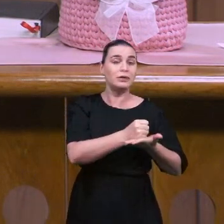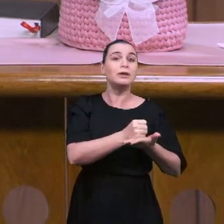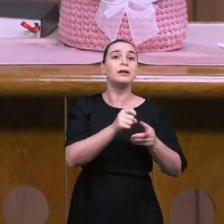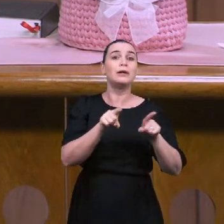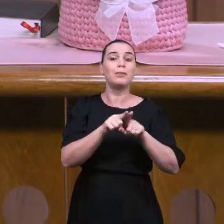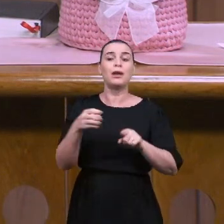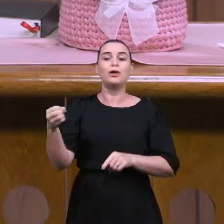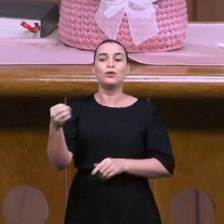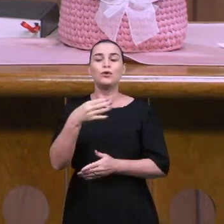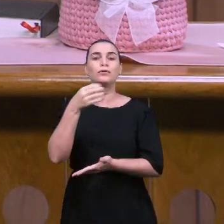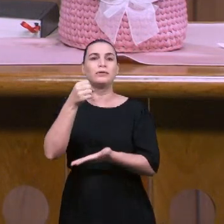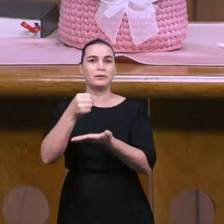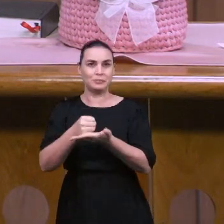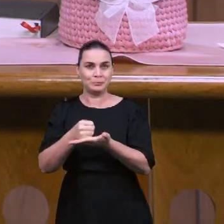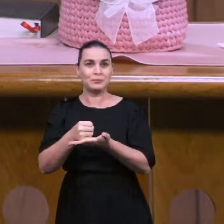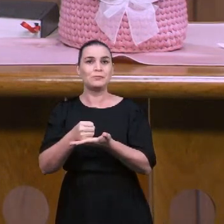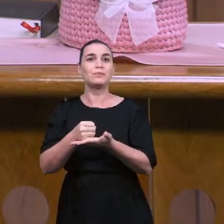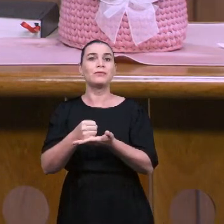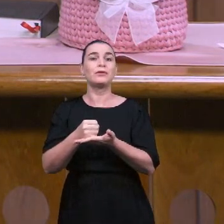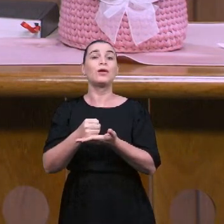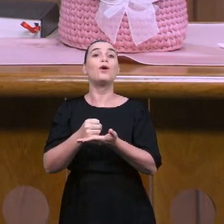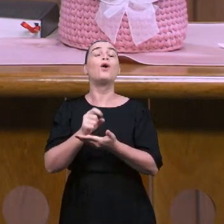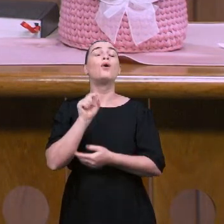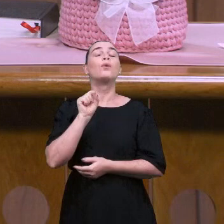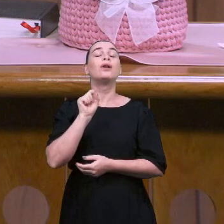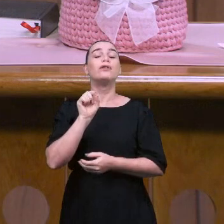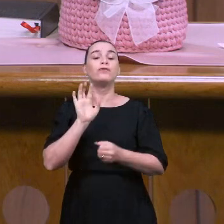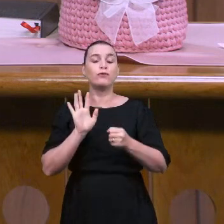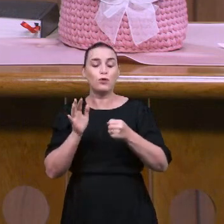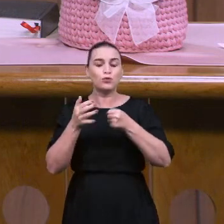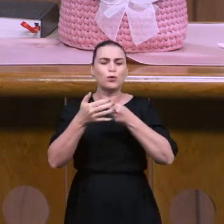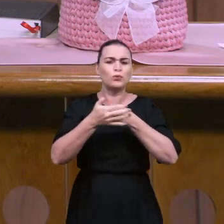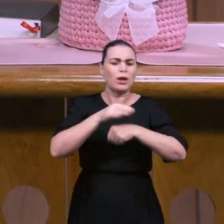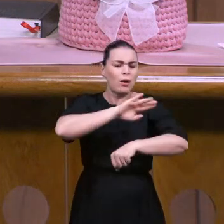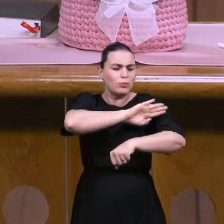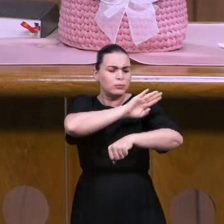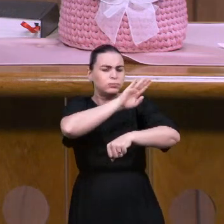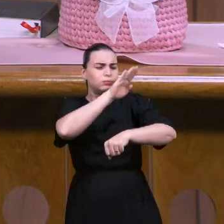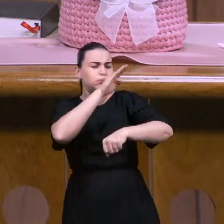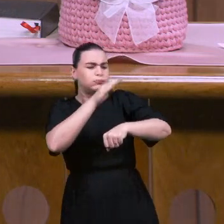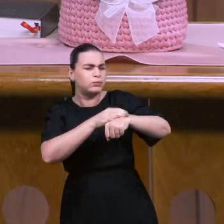dans l'Ancien Testament comme le Nouveau Testament. Ah, vous allez vous cacher dans la montagne.